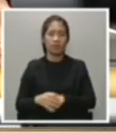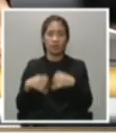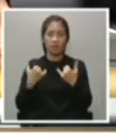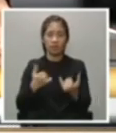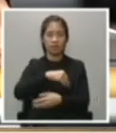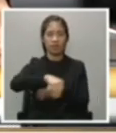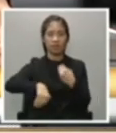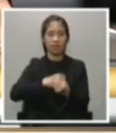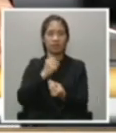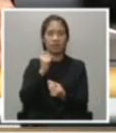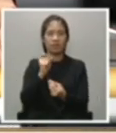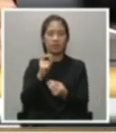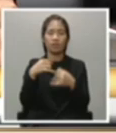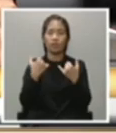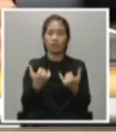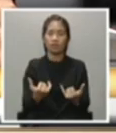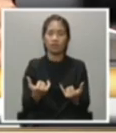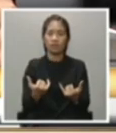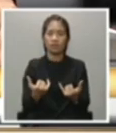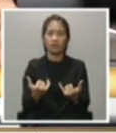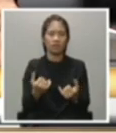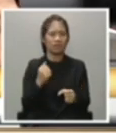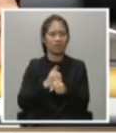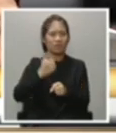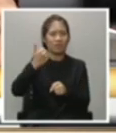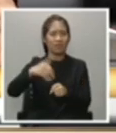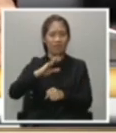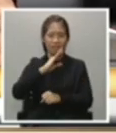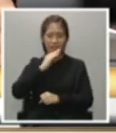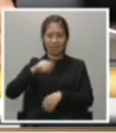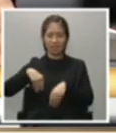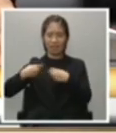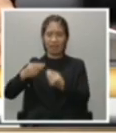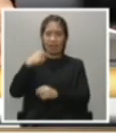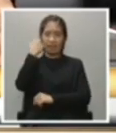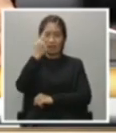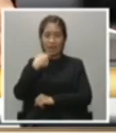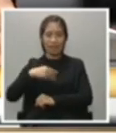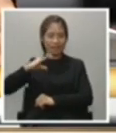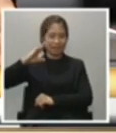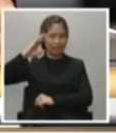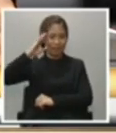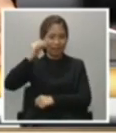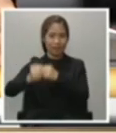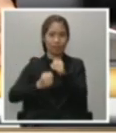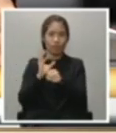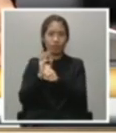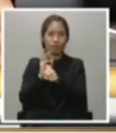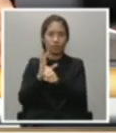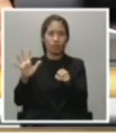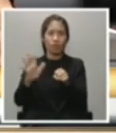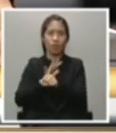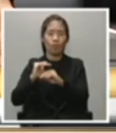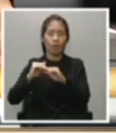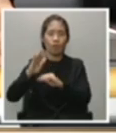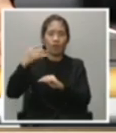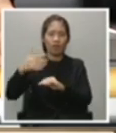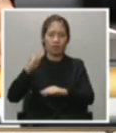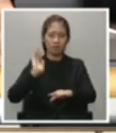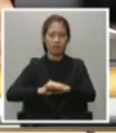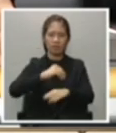นี้เป็นไปไม่ได้เลยที่จะให้ในพลที่เกษียณแล้วแถมไม่มีความชำนาญในด้านเศรษฐกิ